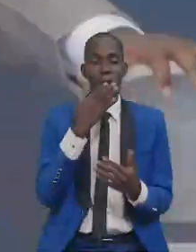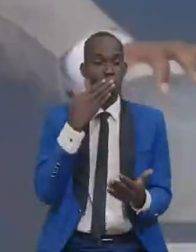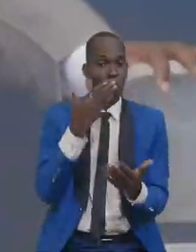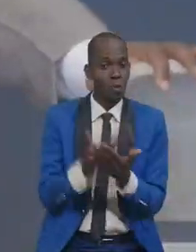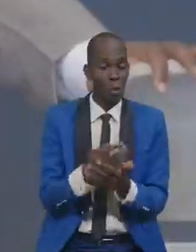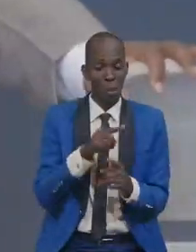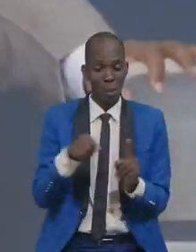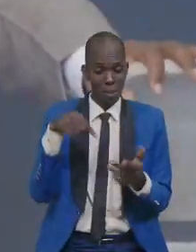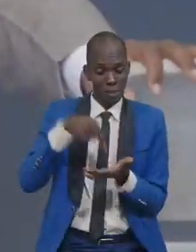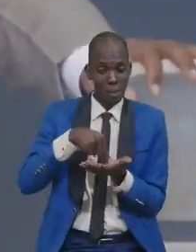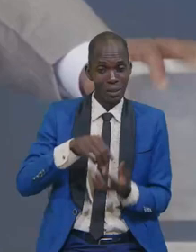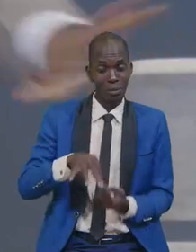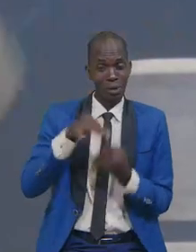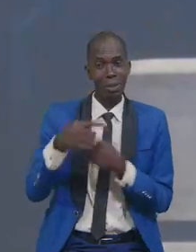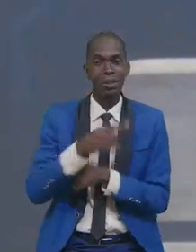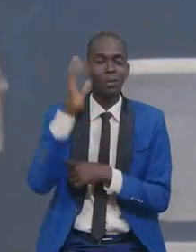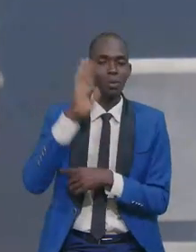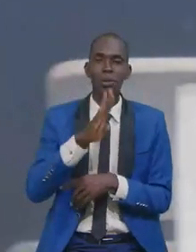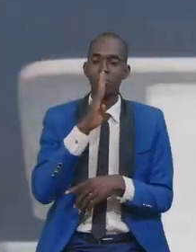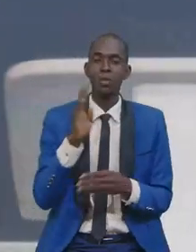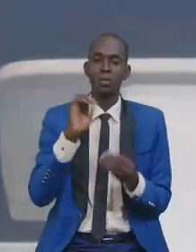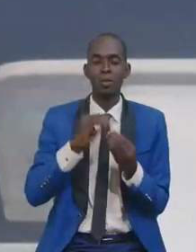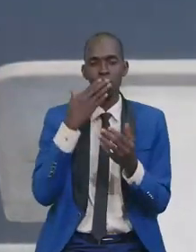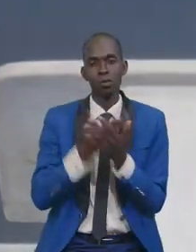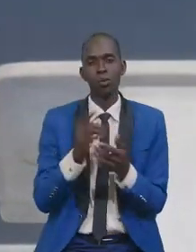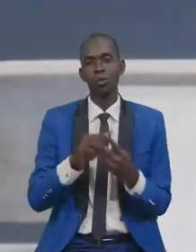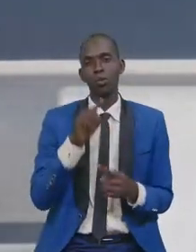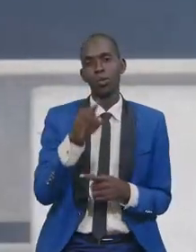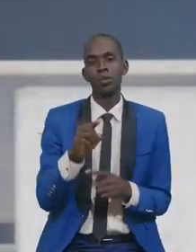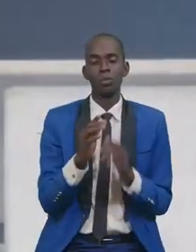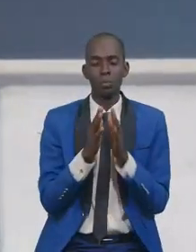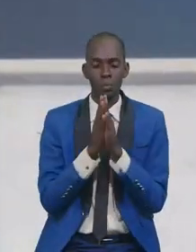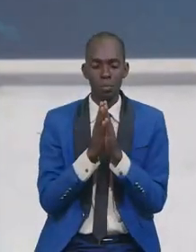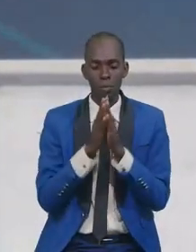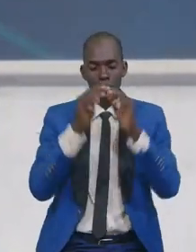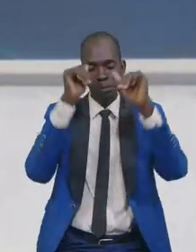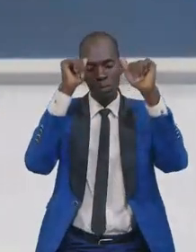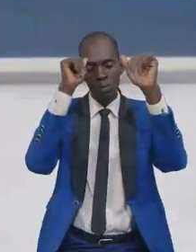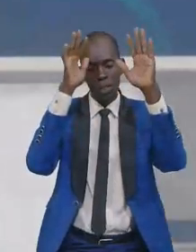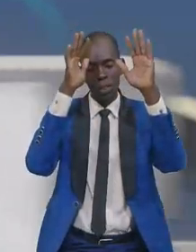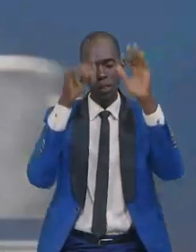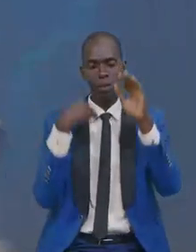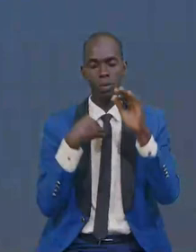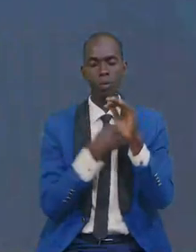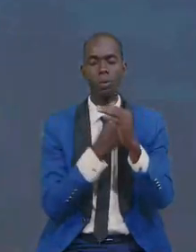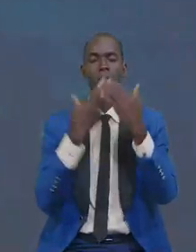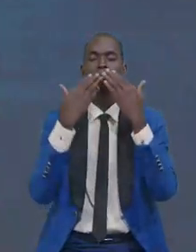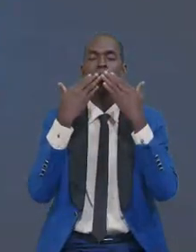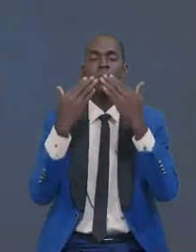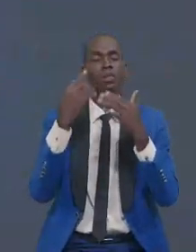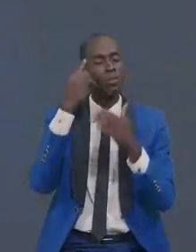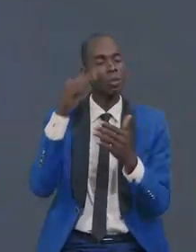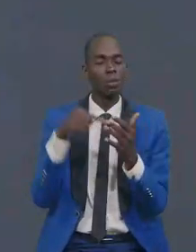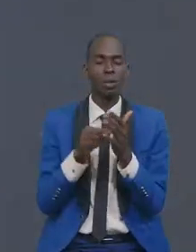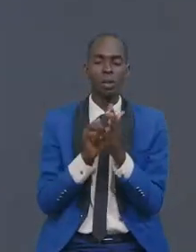a été bon, mais aujourd'hui spécialement, il sera bon pour toi. Prions ensemble. Père, nous te